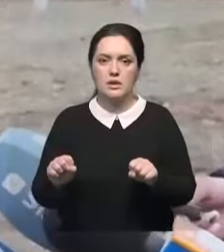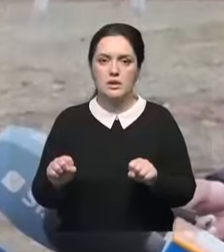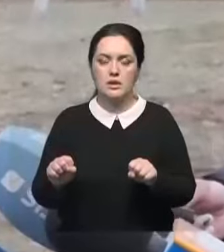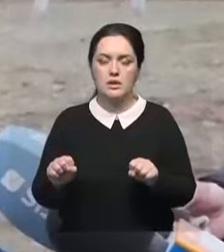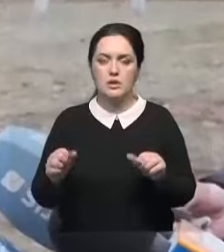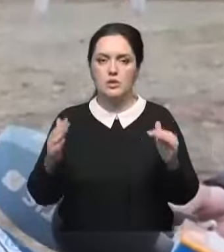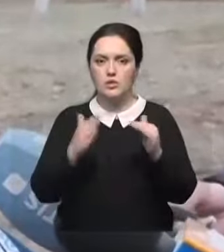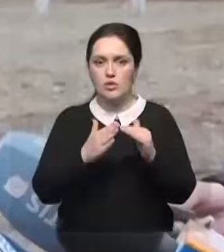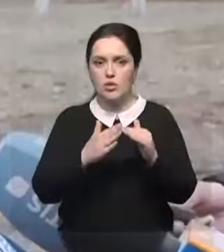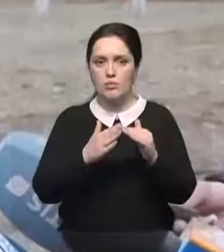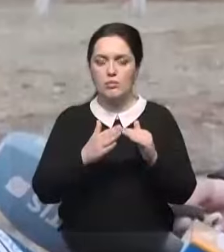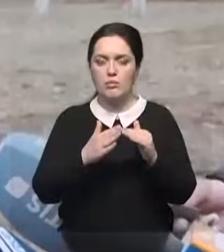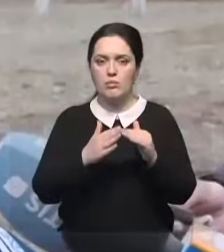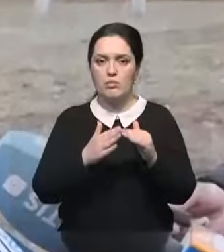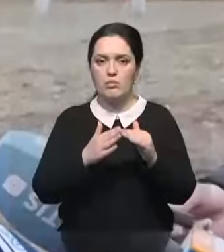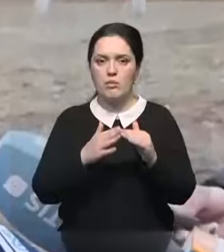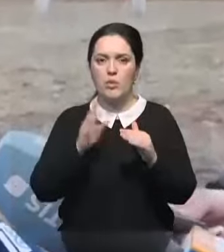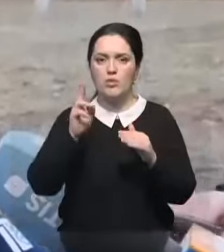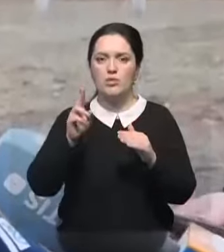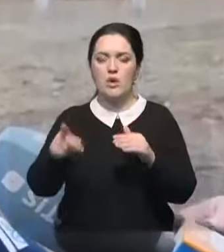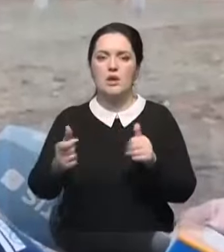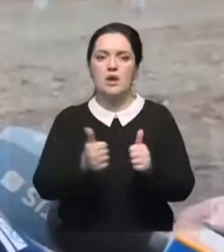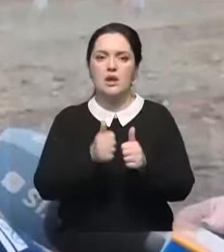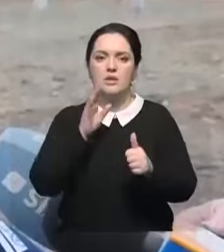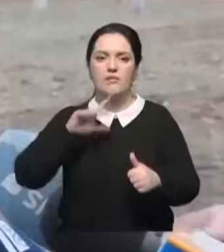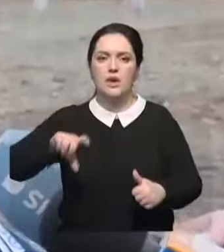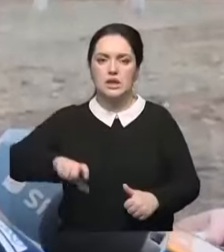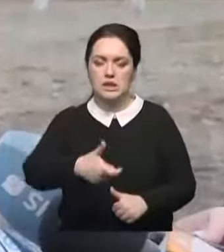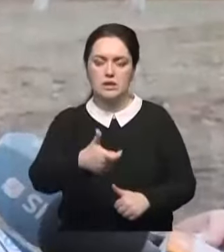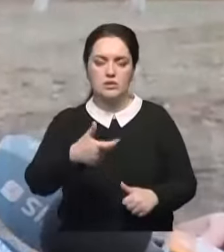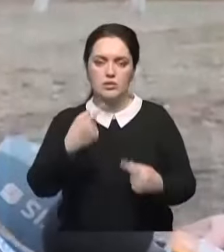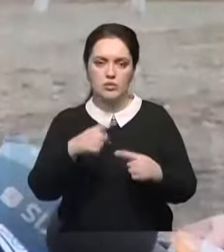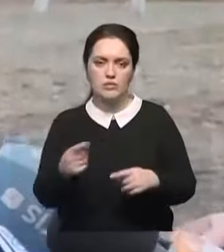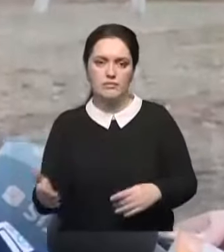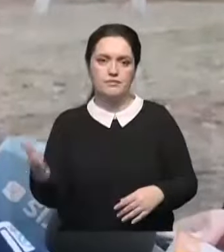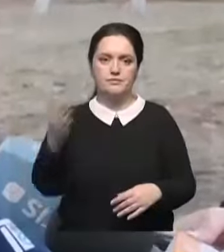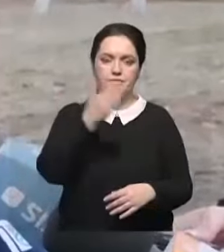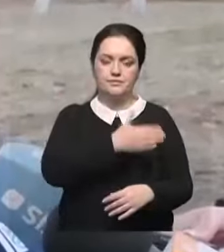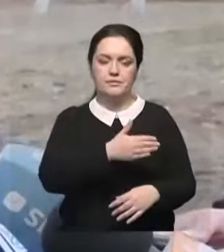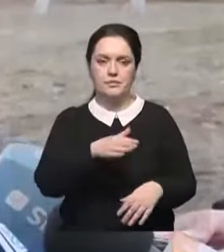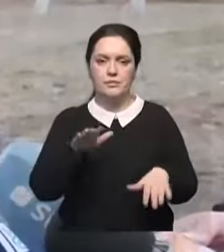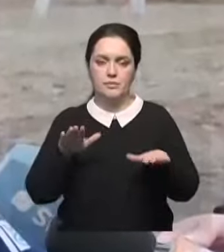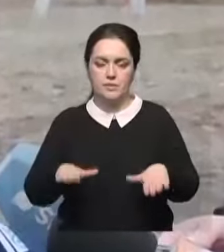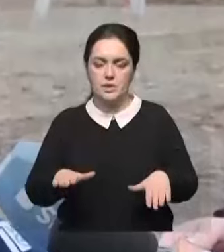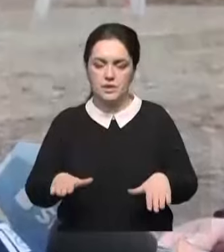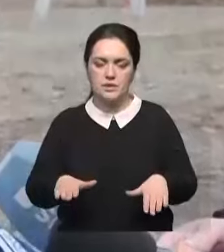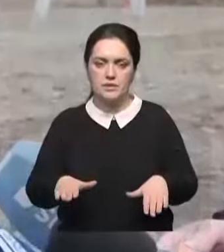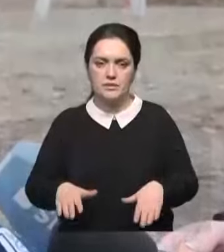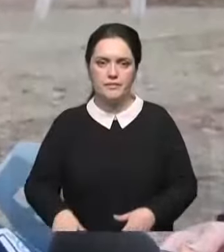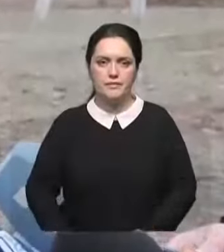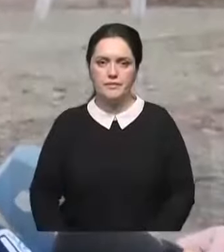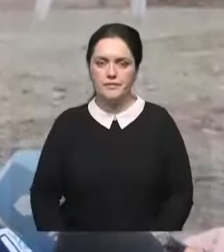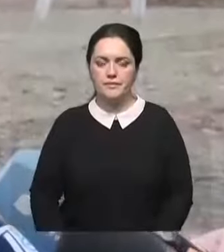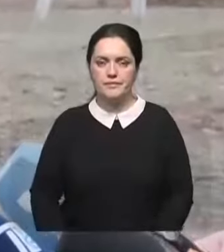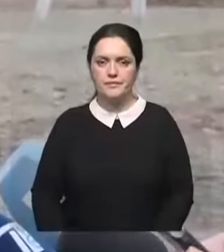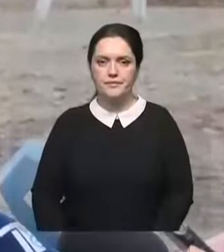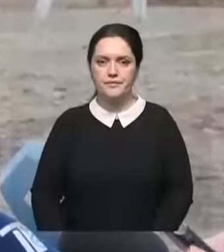домов нижней части, вот те, которые основные подтоплены были, аварийные, их перенос на более возвышенную часть